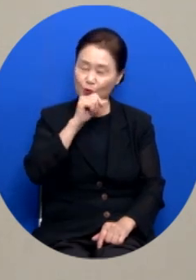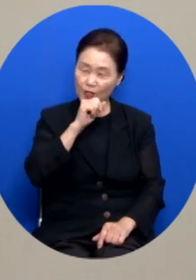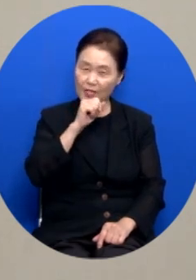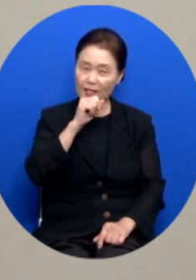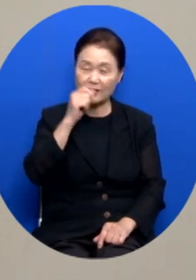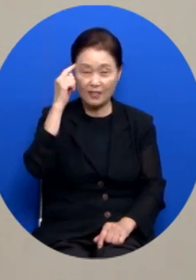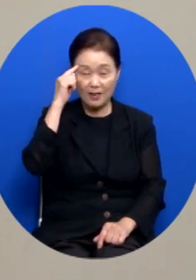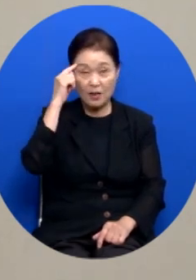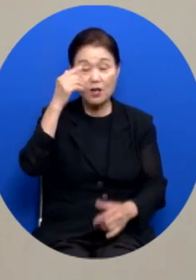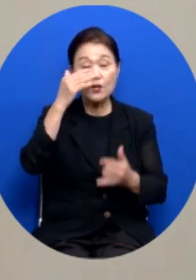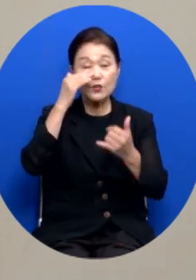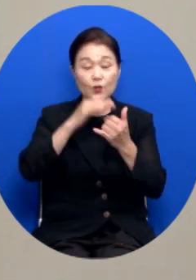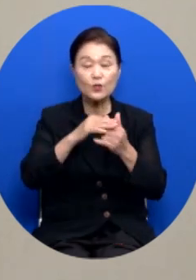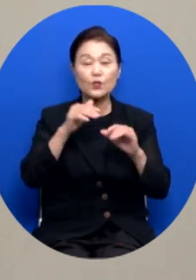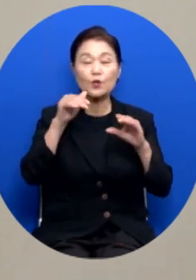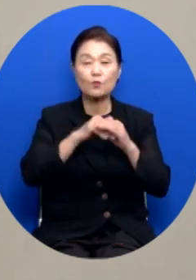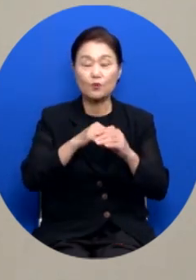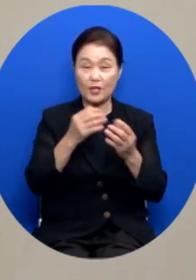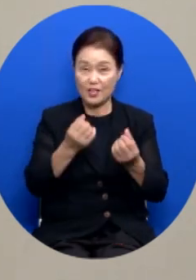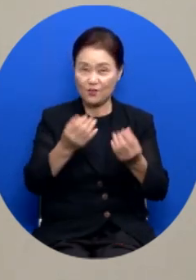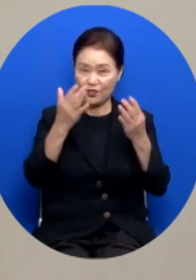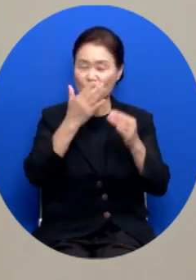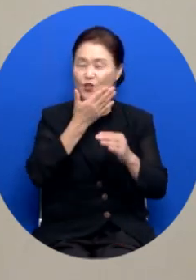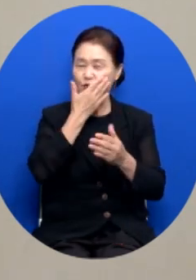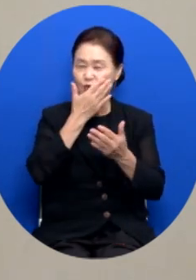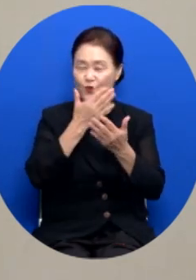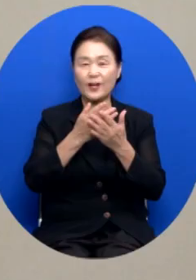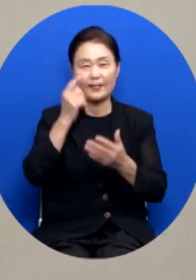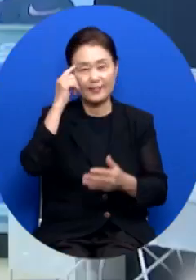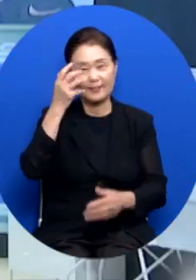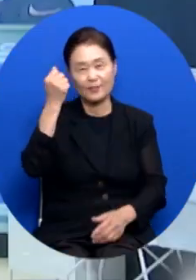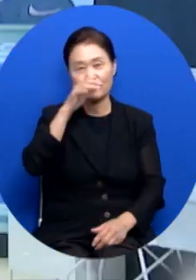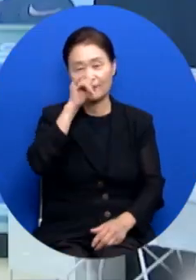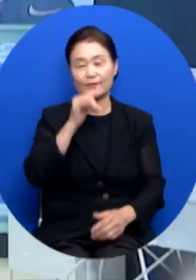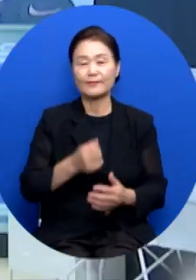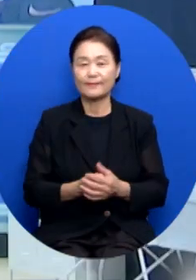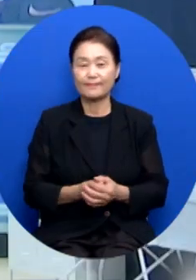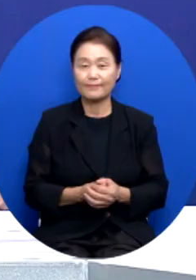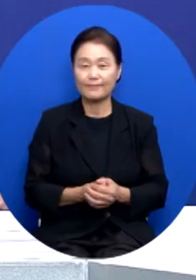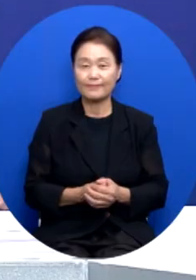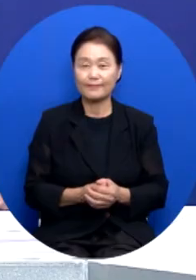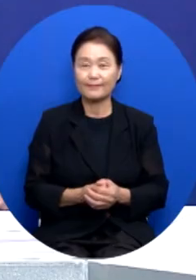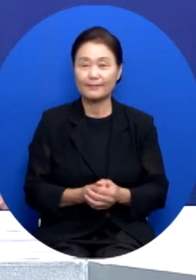청소년 문화축제의 가장 중요한 부분이라고 저는 생각하고 있습니다.